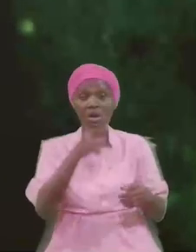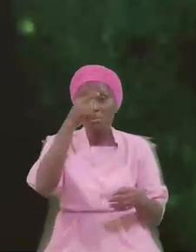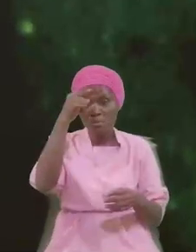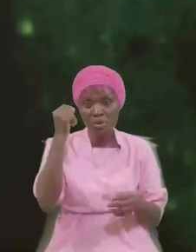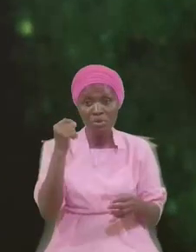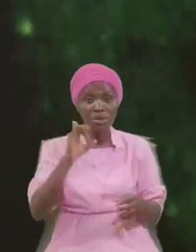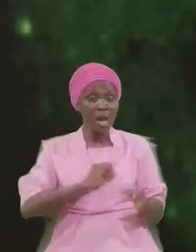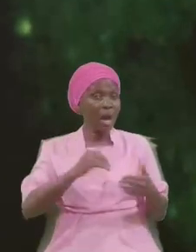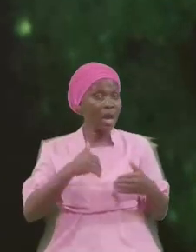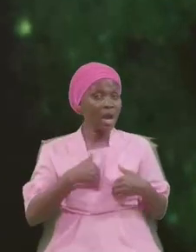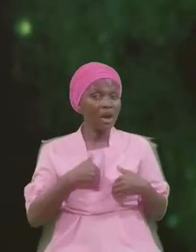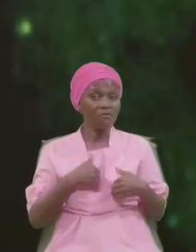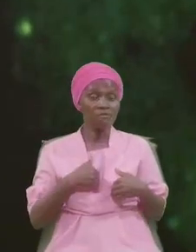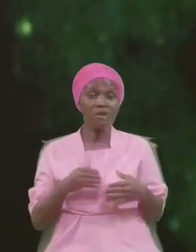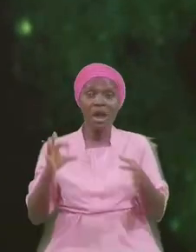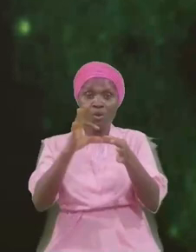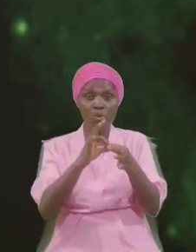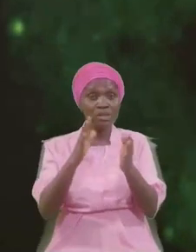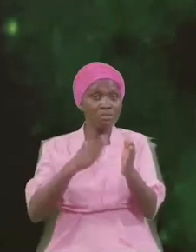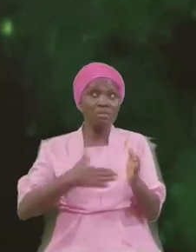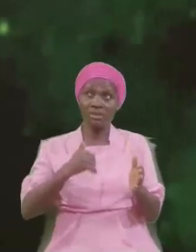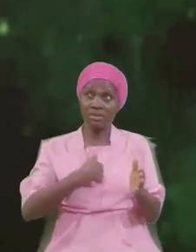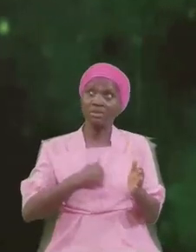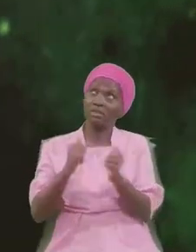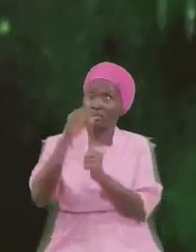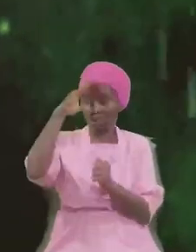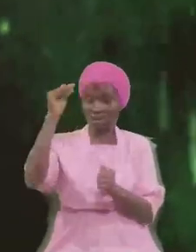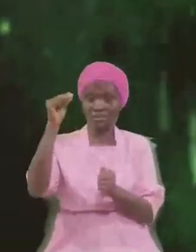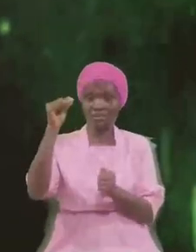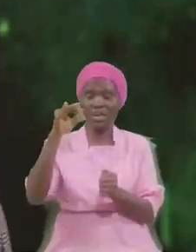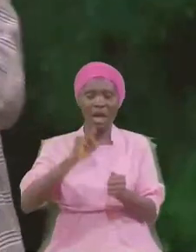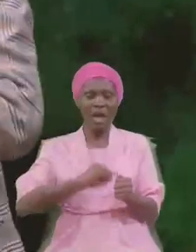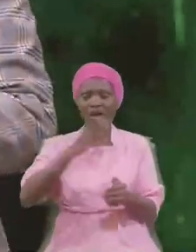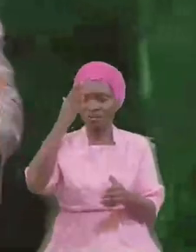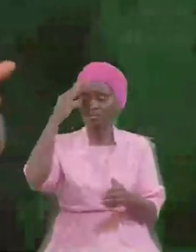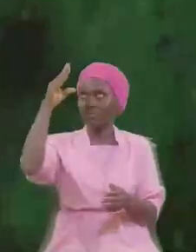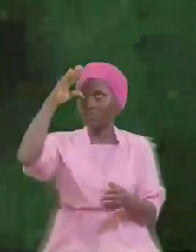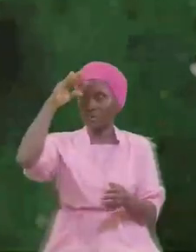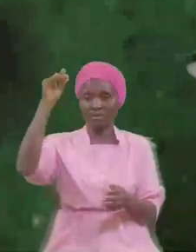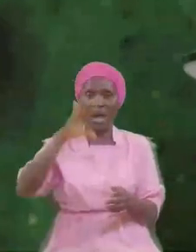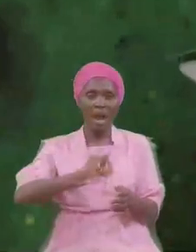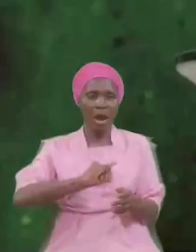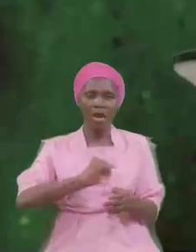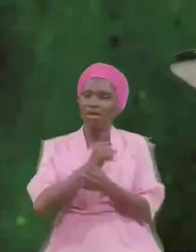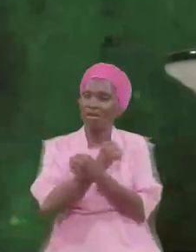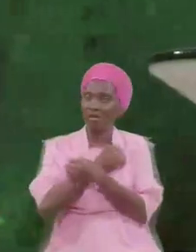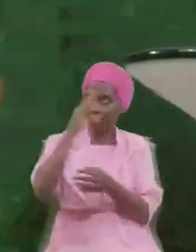je m'attache à Dieu. Je le connais, je l'aime, je crois en lui et je